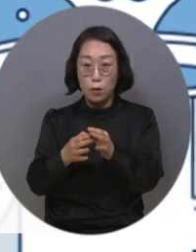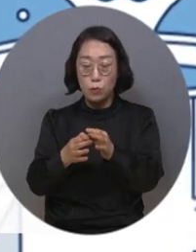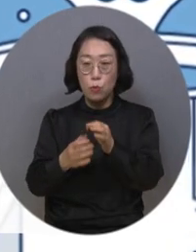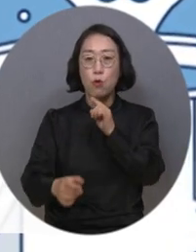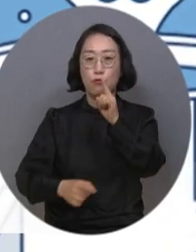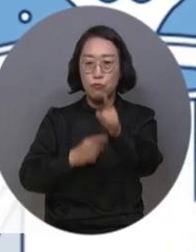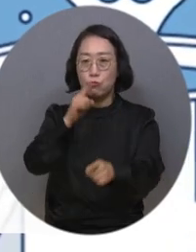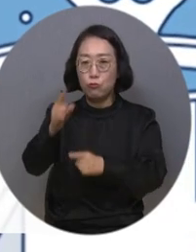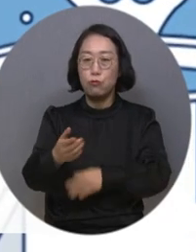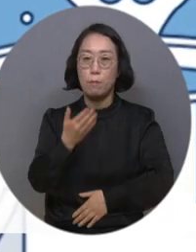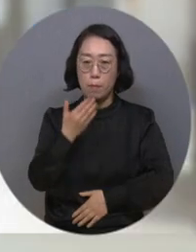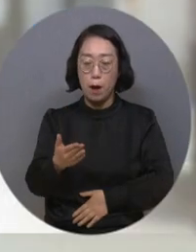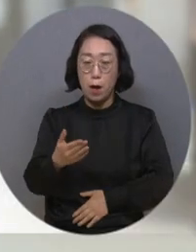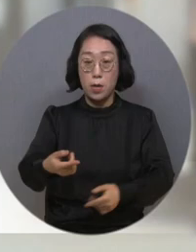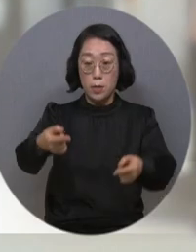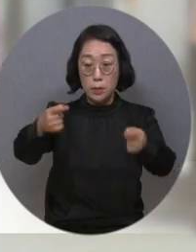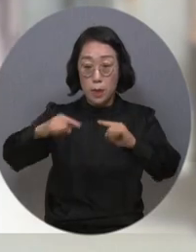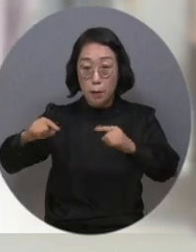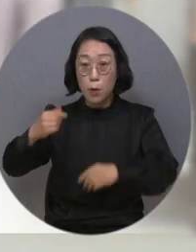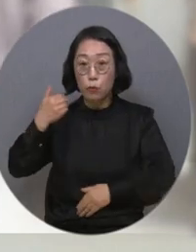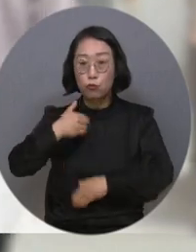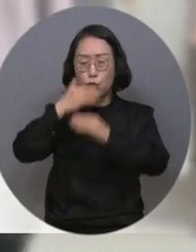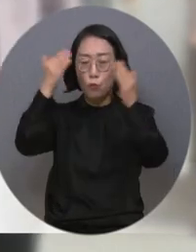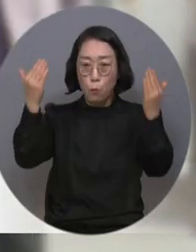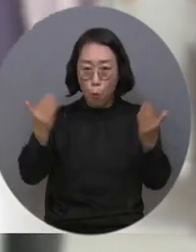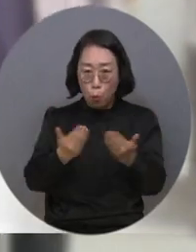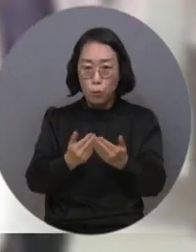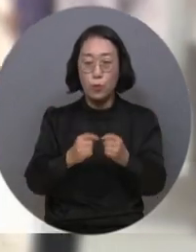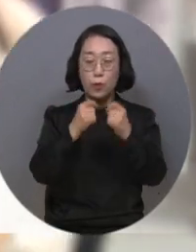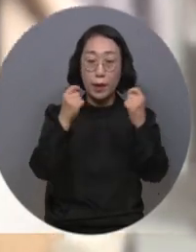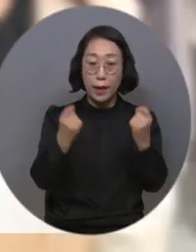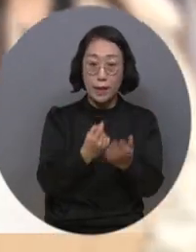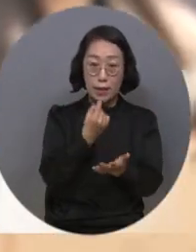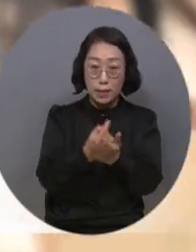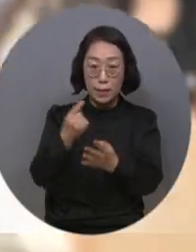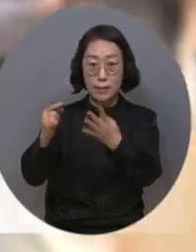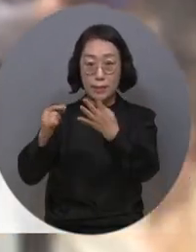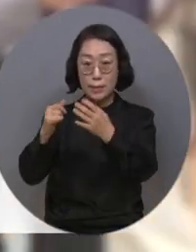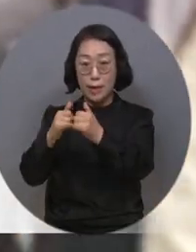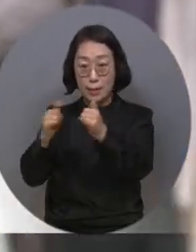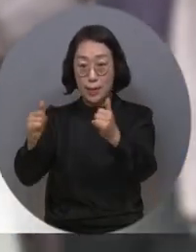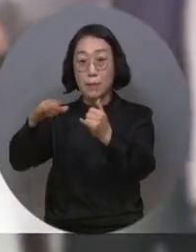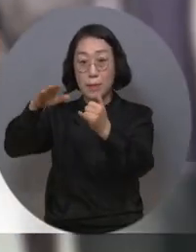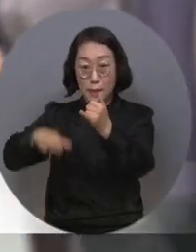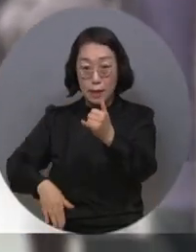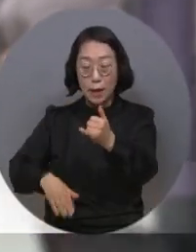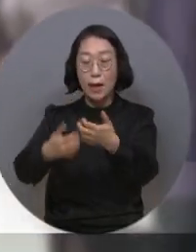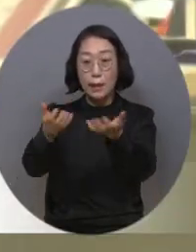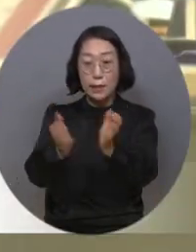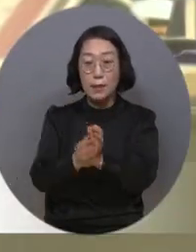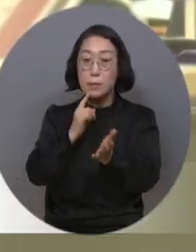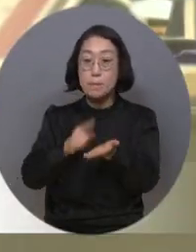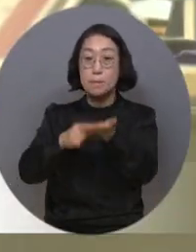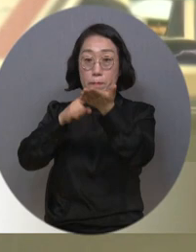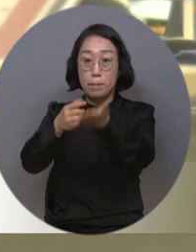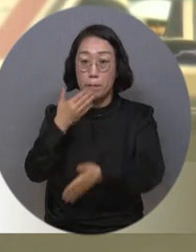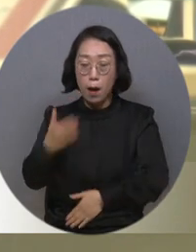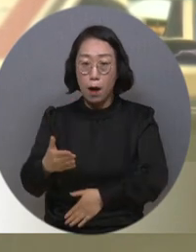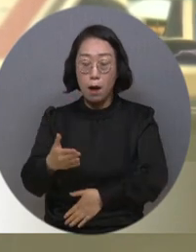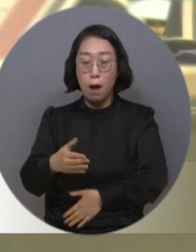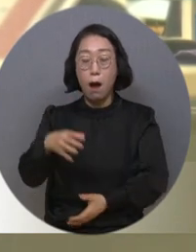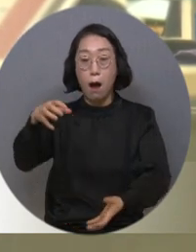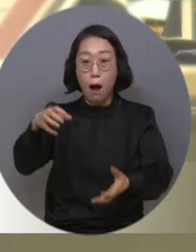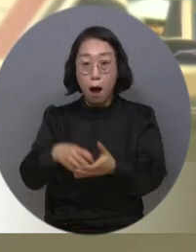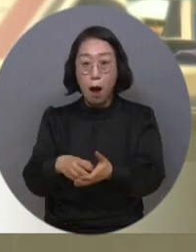했습니다 참여대상은 국민 누구나 개인 또는 사인 이내의 단체로 참여할 수 있으며 수상자들에게는 총